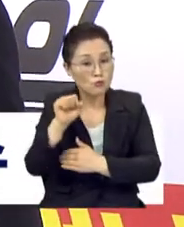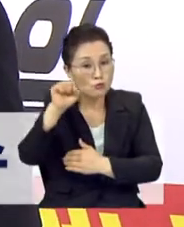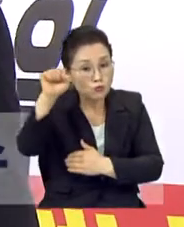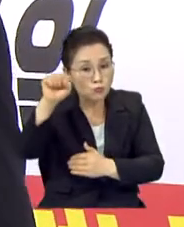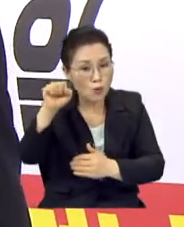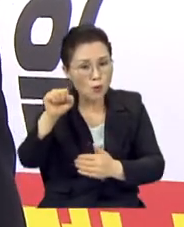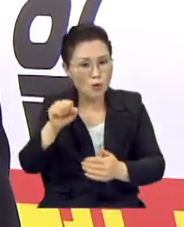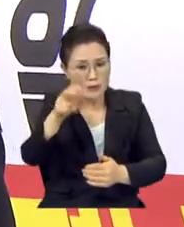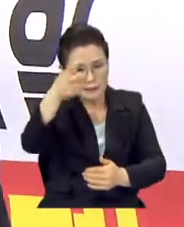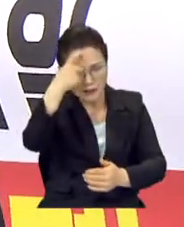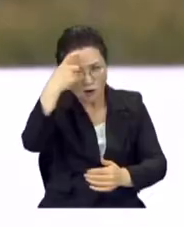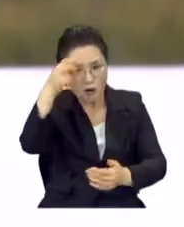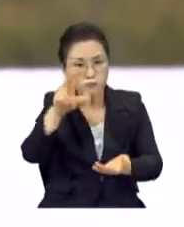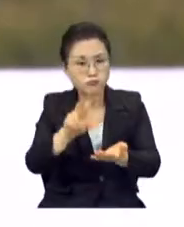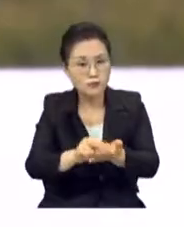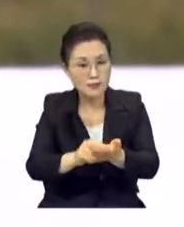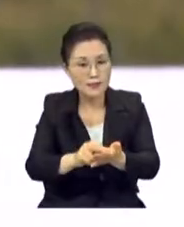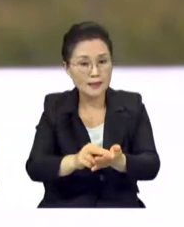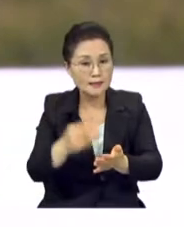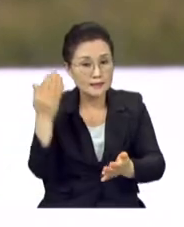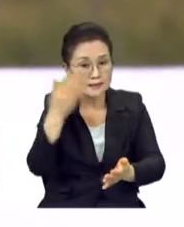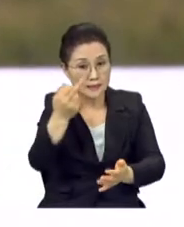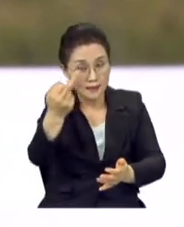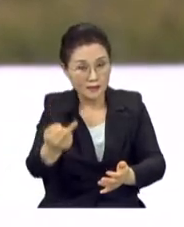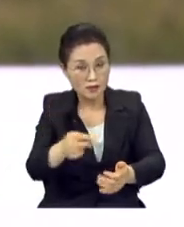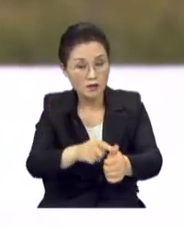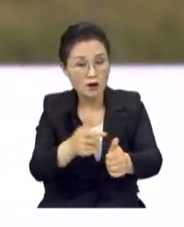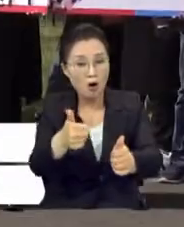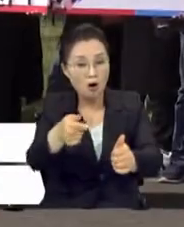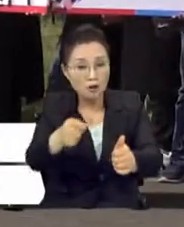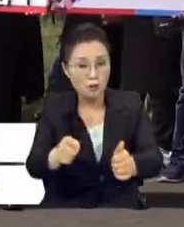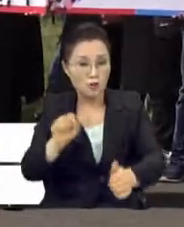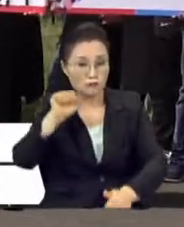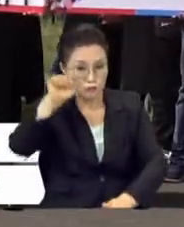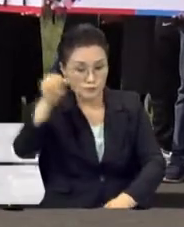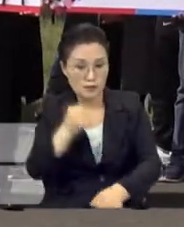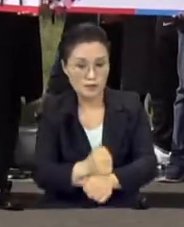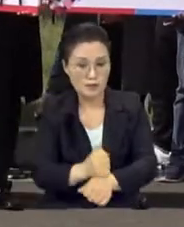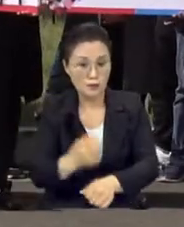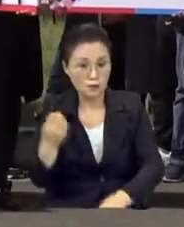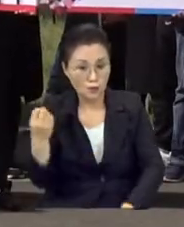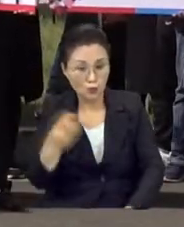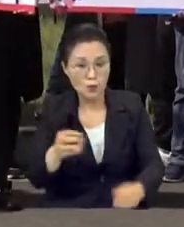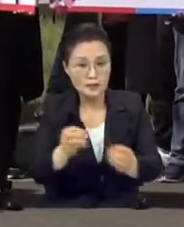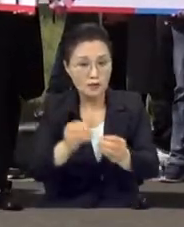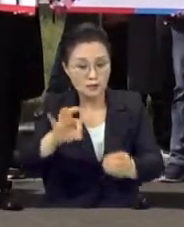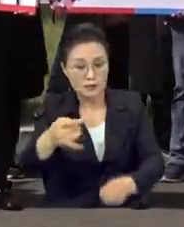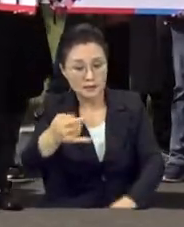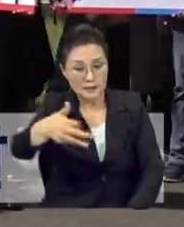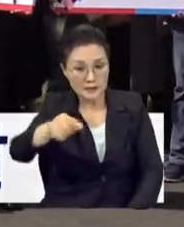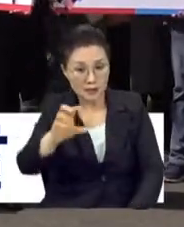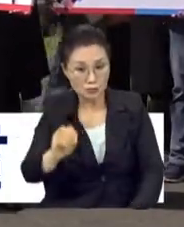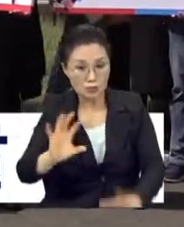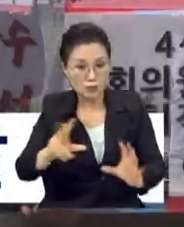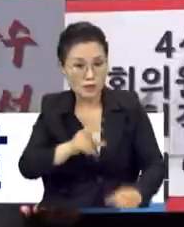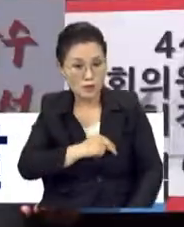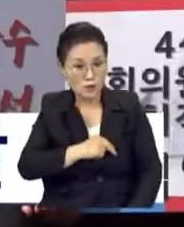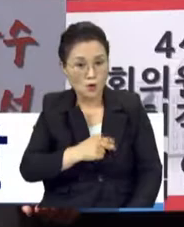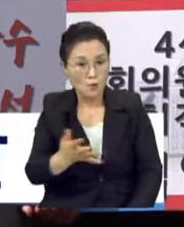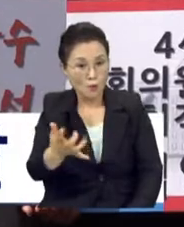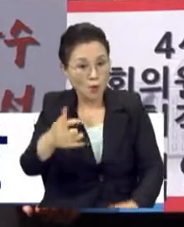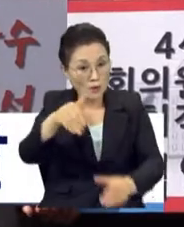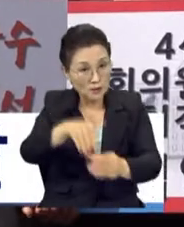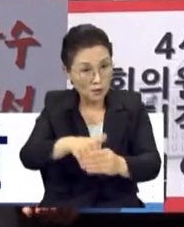전과 가 논란이 된 산청 에선 허기도 전 군수가 나섰습니다 여기에다 창원 의창구 국회의원 보궐선거